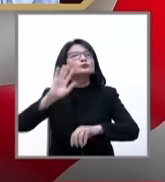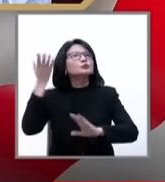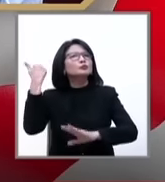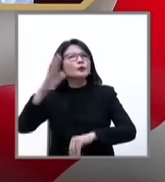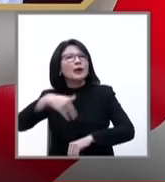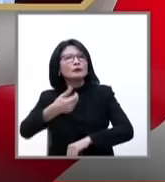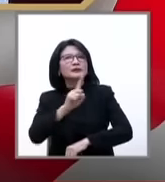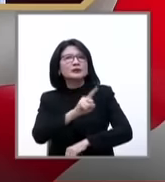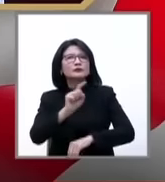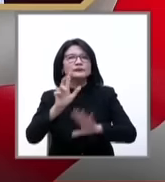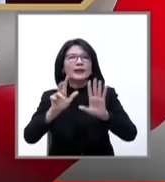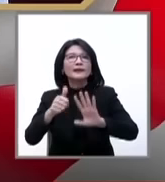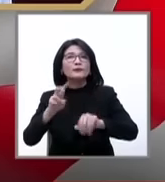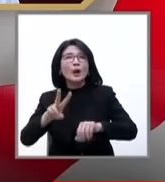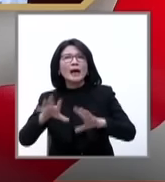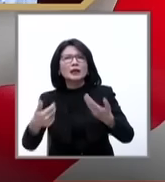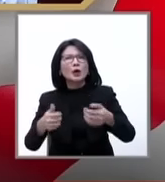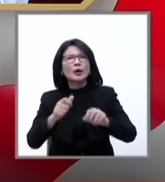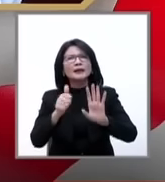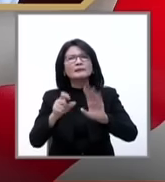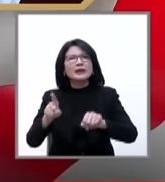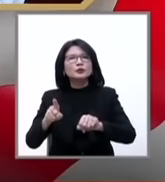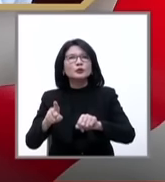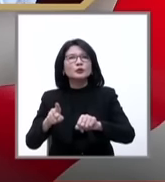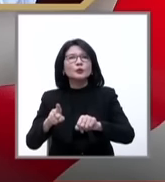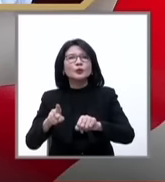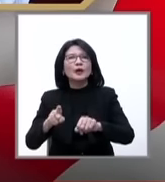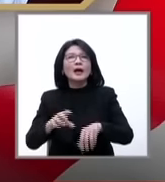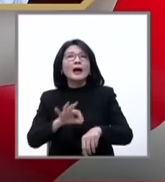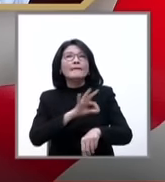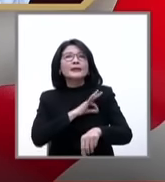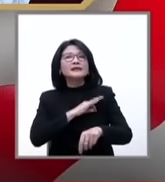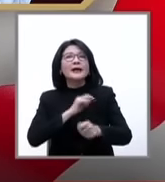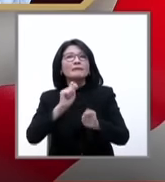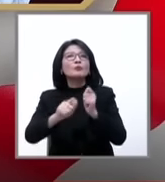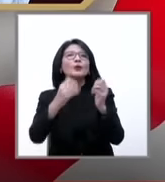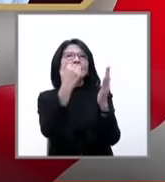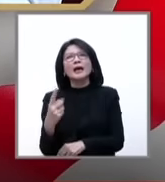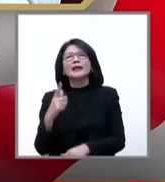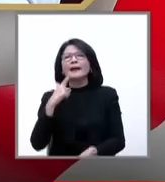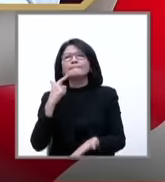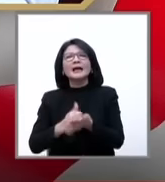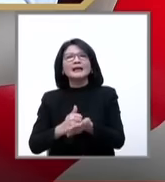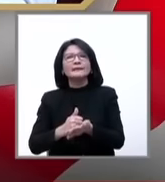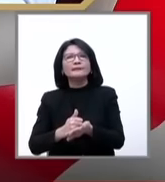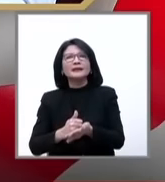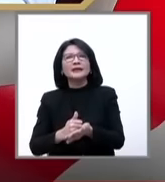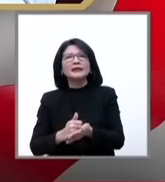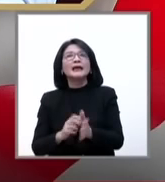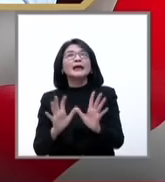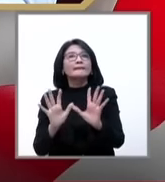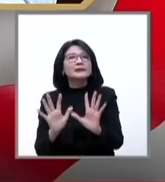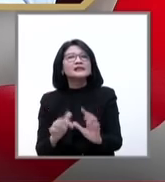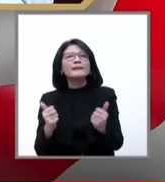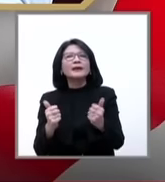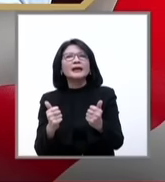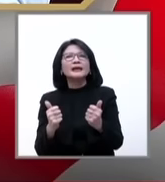lebih penting menurut saya adalah dalam debat dimanapun yang namanya debat kandidat, apalagi debat presiden wakil